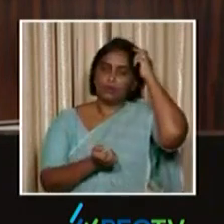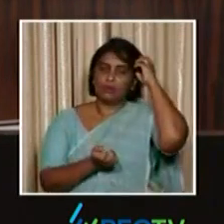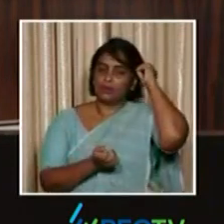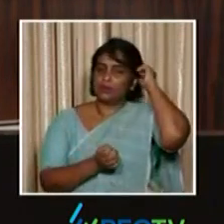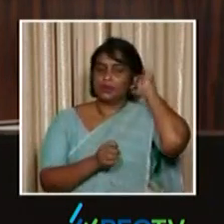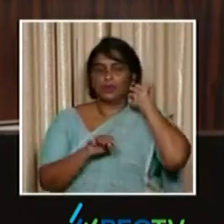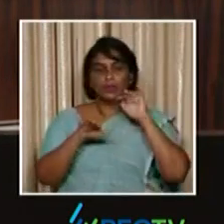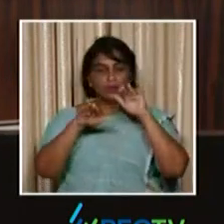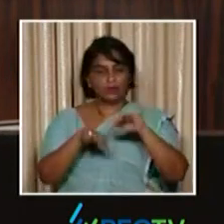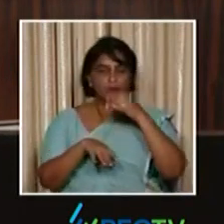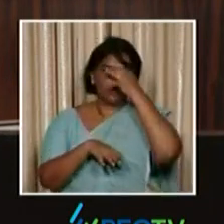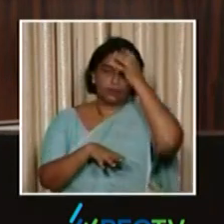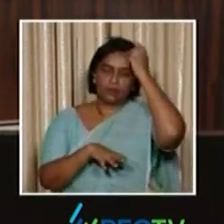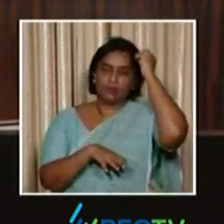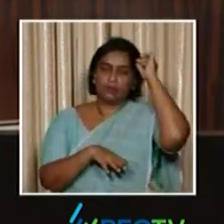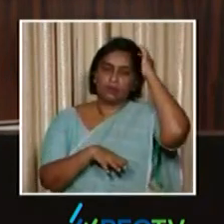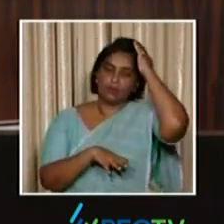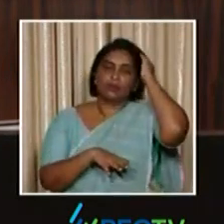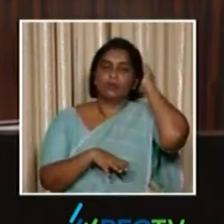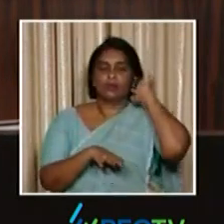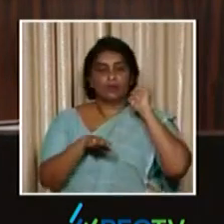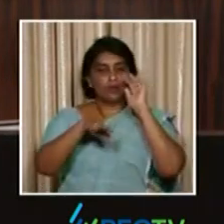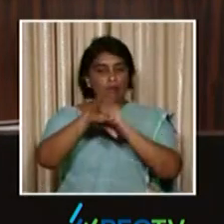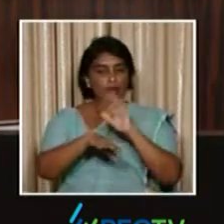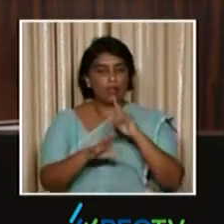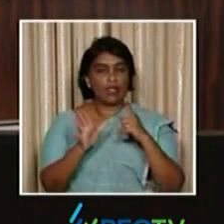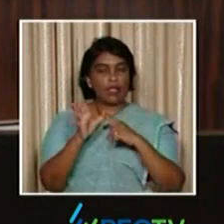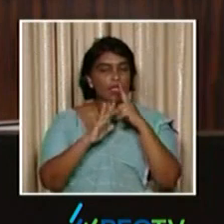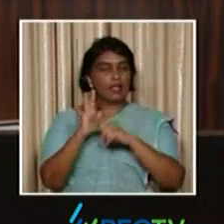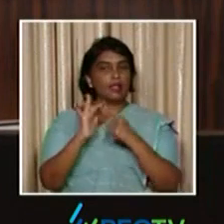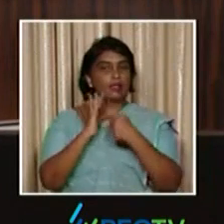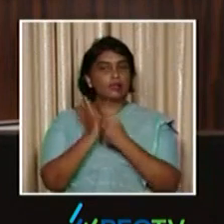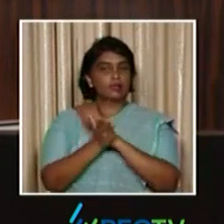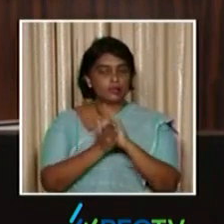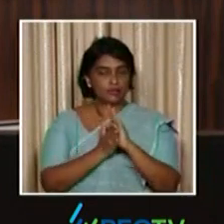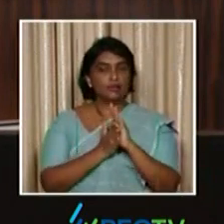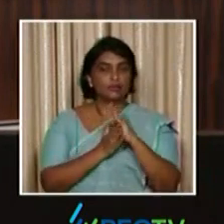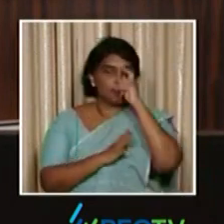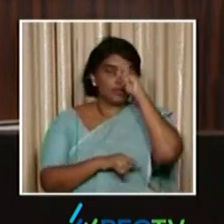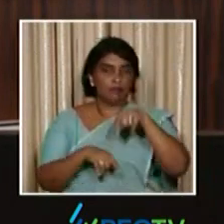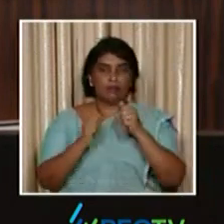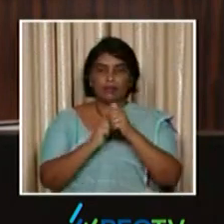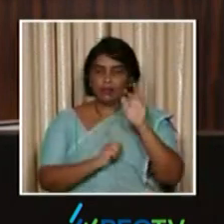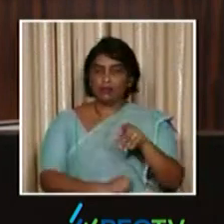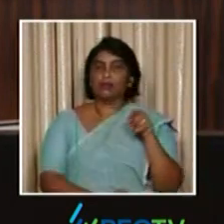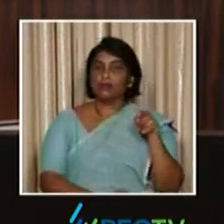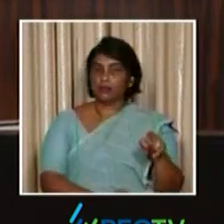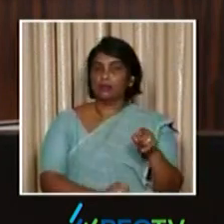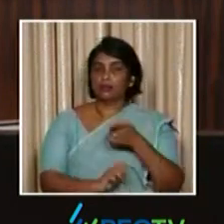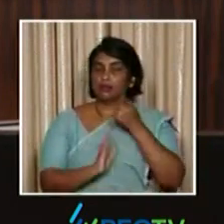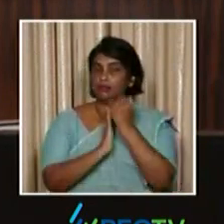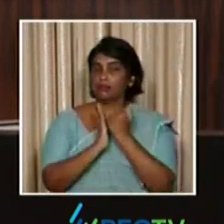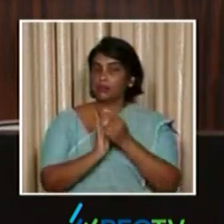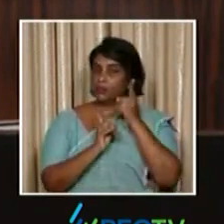තිබී අවස්ථාවක ස්පර්ශ කිරීම පාර්ලිමේන්තු මන්ත්‍රී අදිත් මාන්නපිරු මහතා විසින් අද දින සභාගර්භයේ තුලදී සිදු කරන ලද බැවින් එකී ස්ථාවර